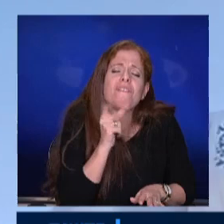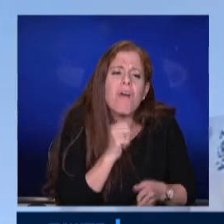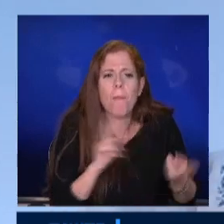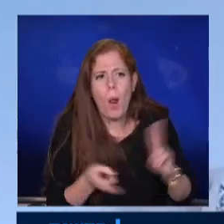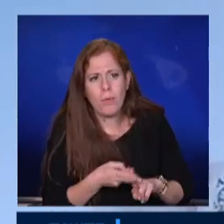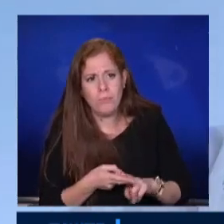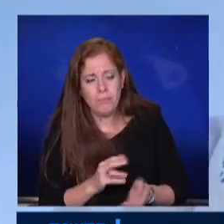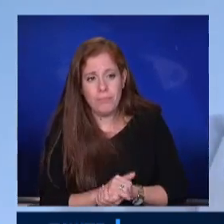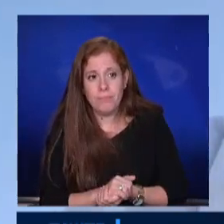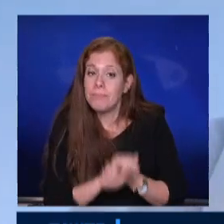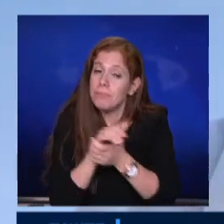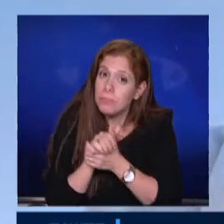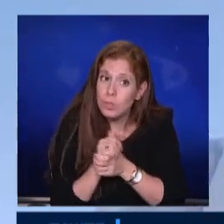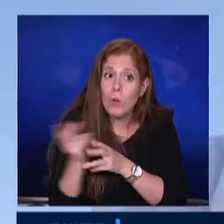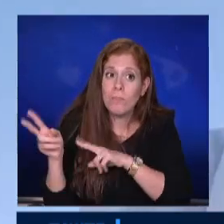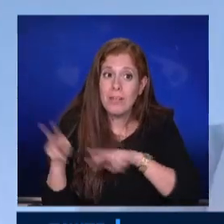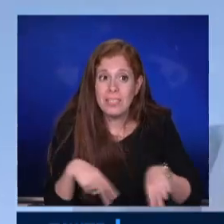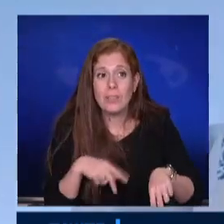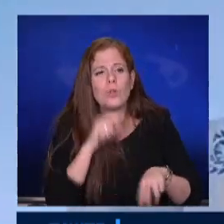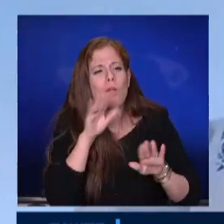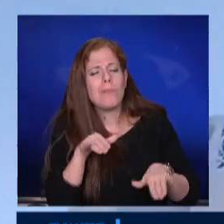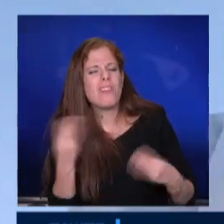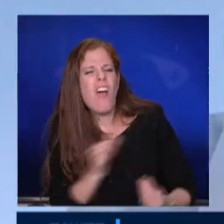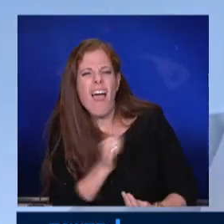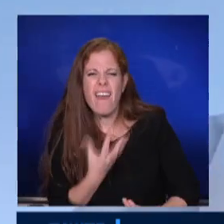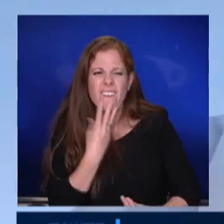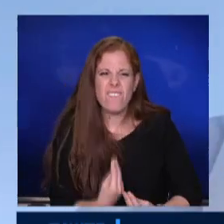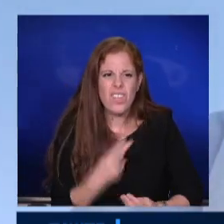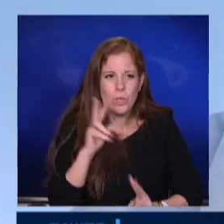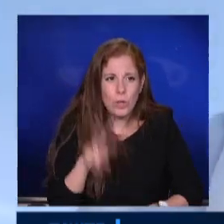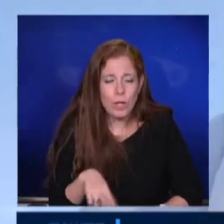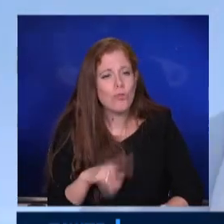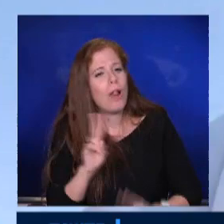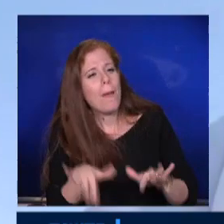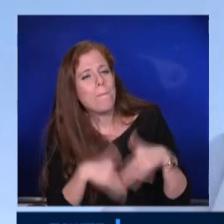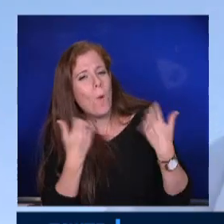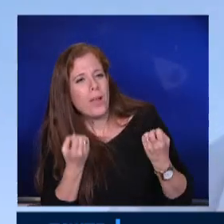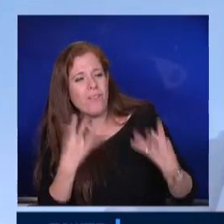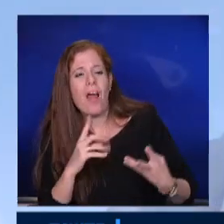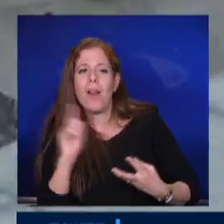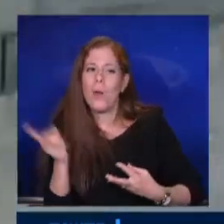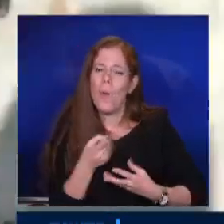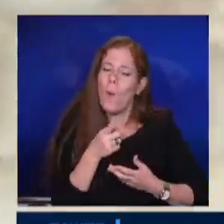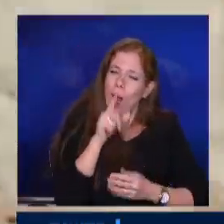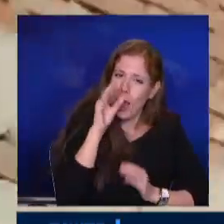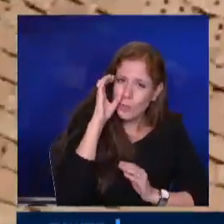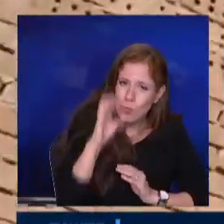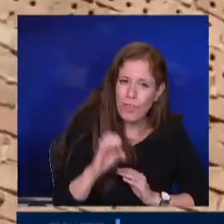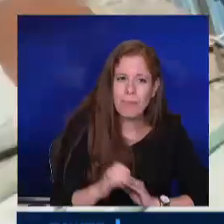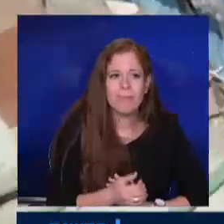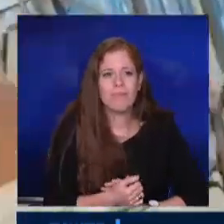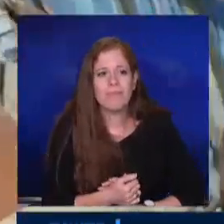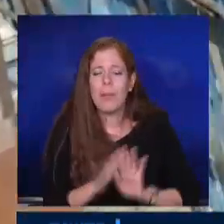لكم تاني في فيديو جديد مع الحمام. احلى حاجه في الدنيا. احلى صباح على حبايبنا. صباح الفل على متابعينا ومشاهدينا. احلى